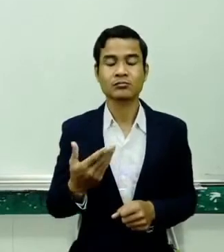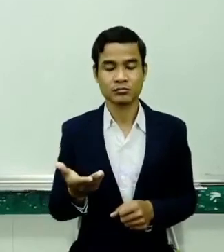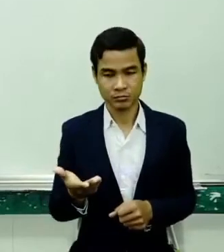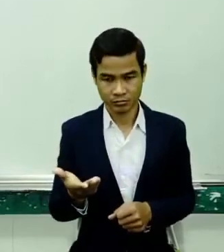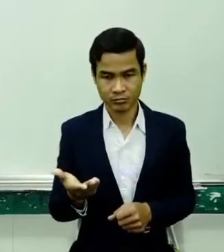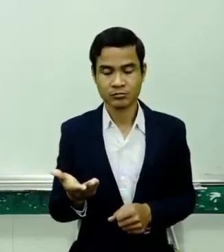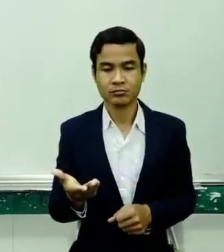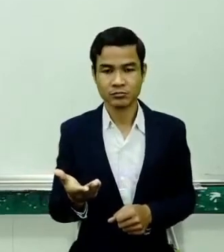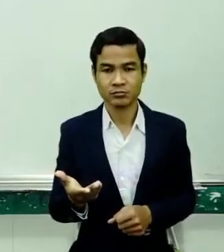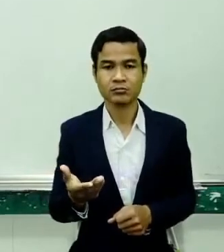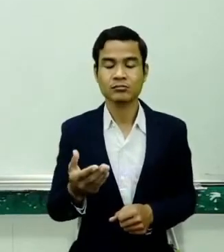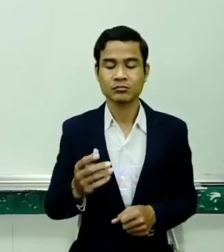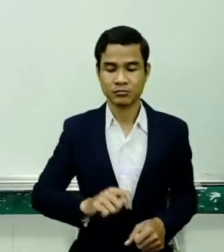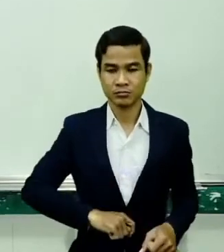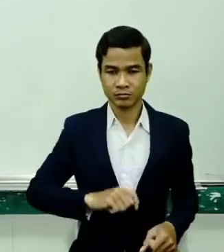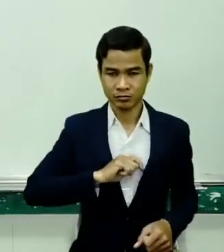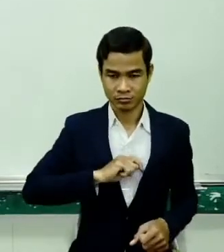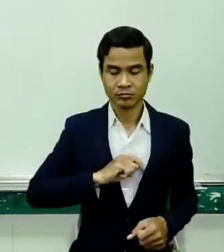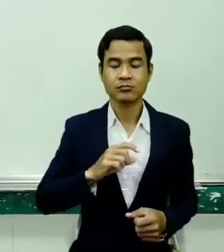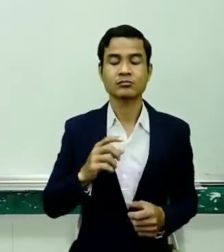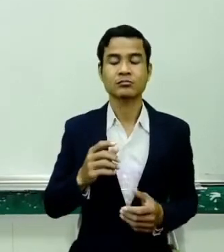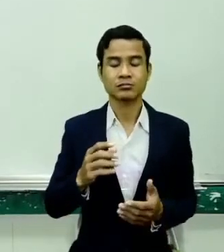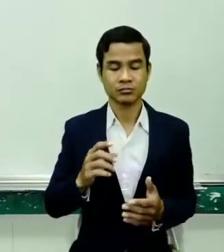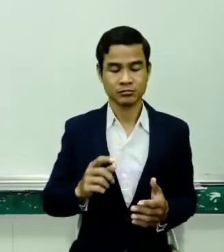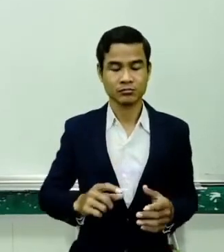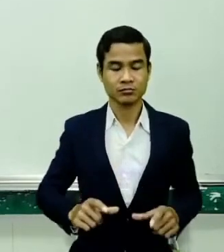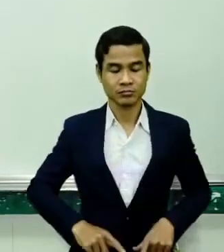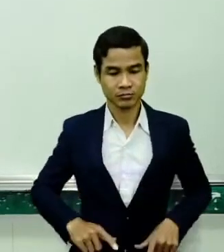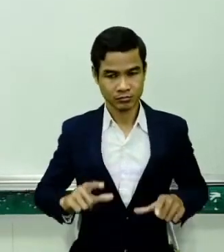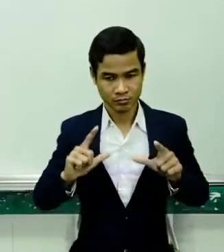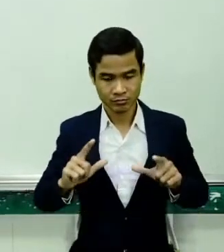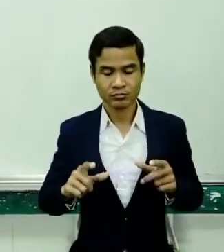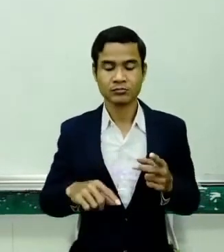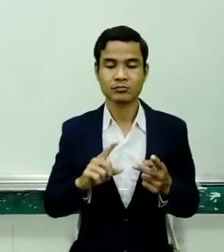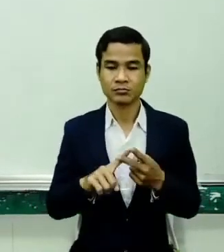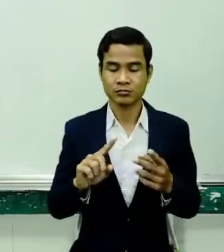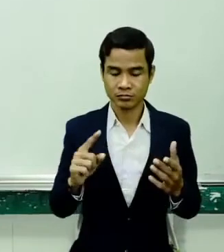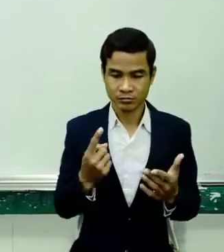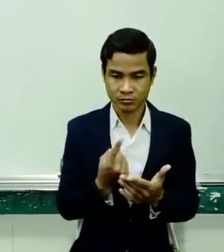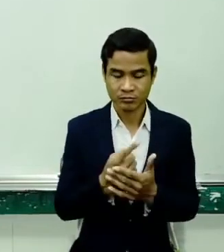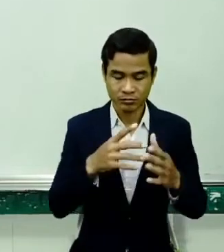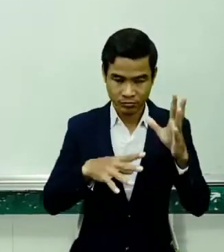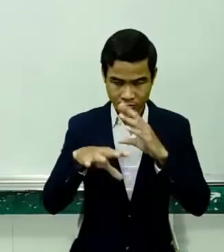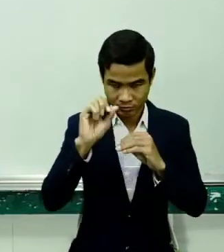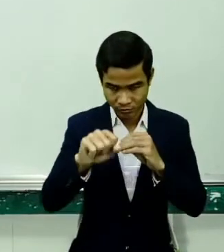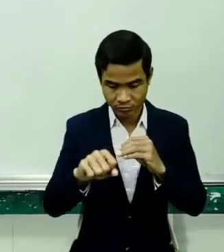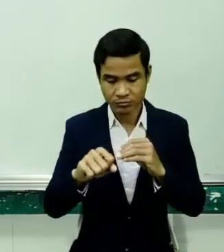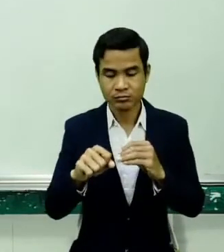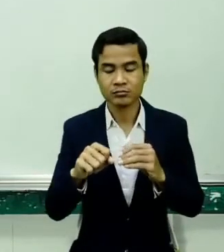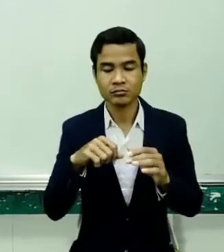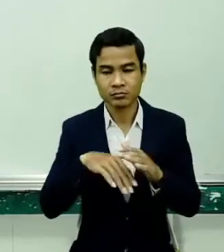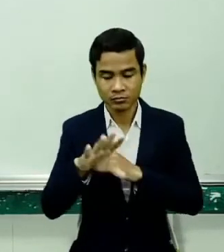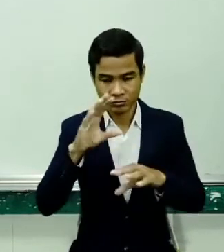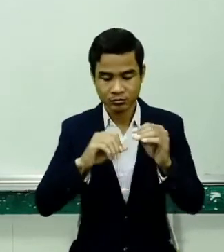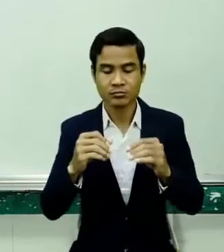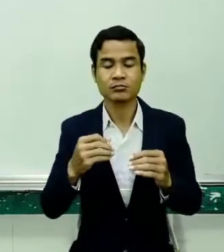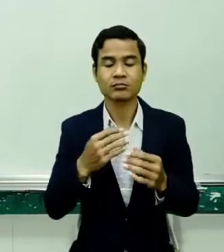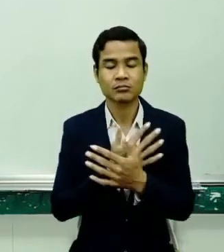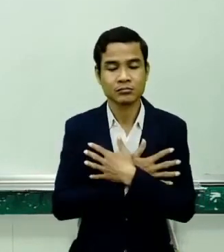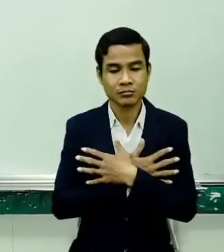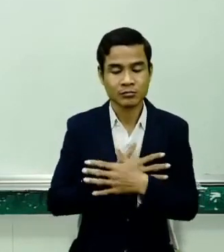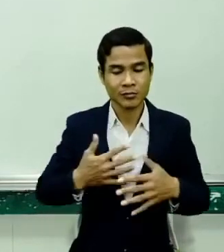chìa Cà rú riêng miền chỉ vết Cà châu riêng Cà lên cầm